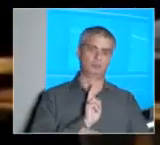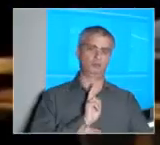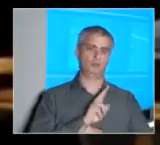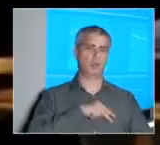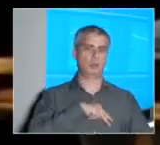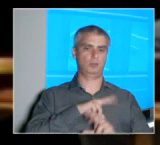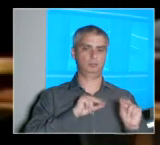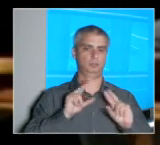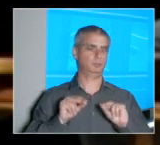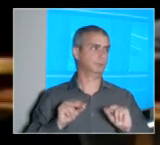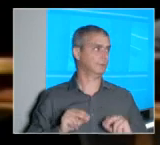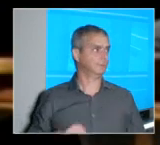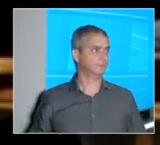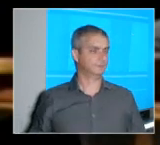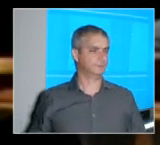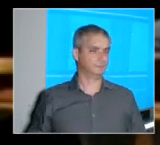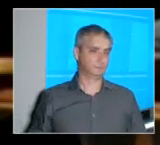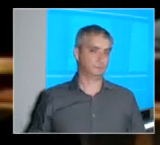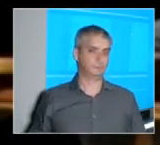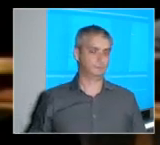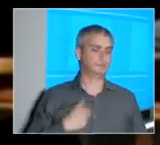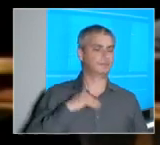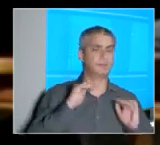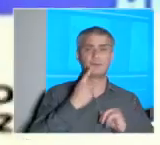אחריות גם הפעם. הדלת שלכם... אבל מעבר לזה,